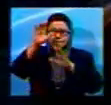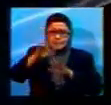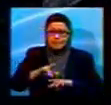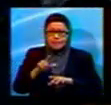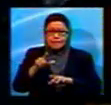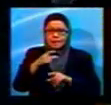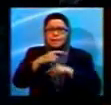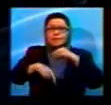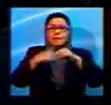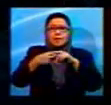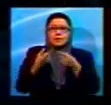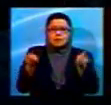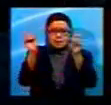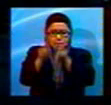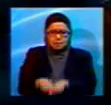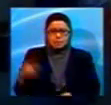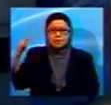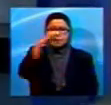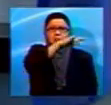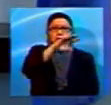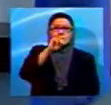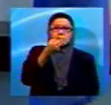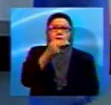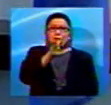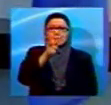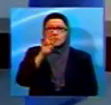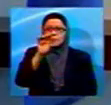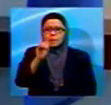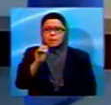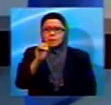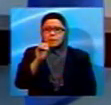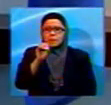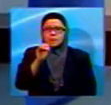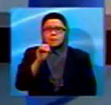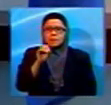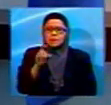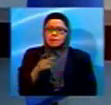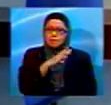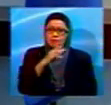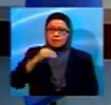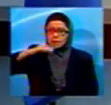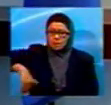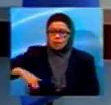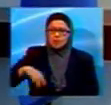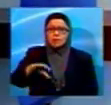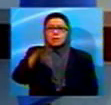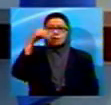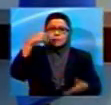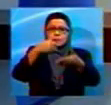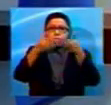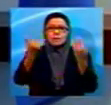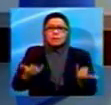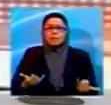menteri di atas yang menimpa kehilangan penerbangan MH370 yang masih belum ditemui sehingga